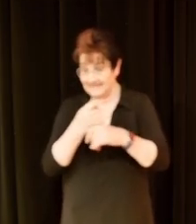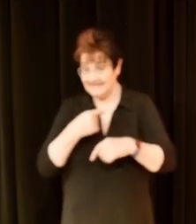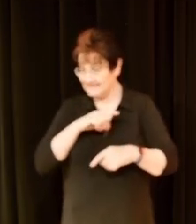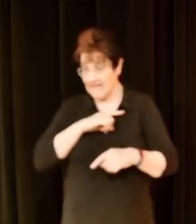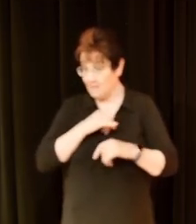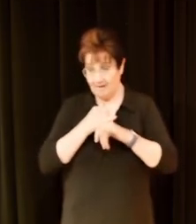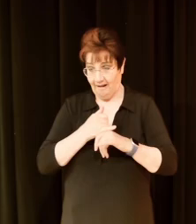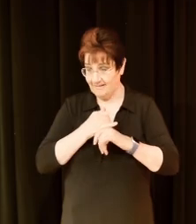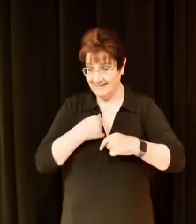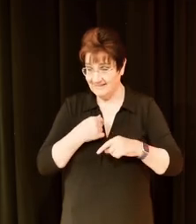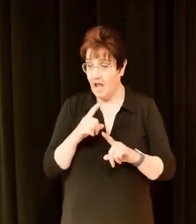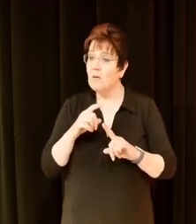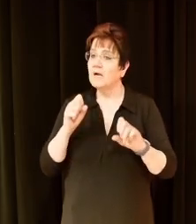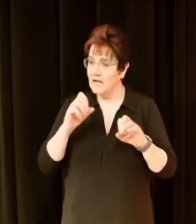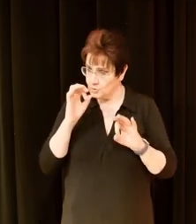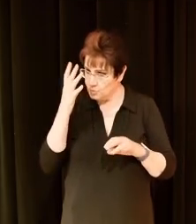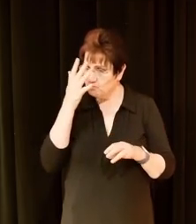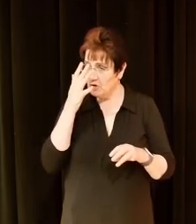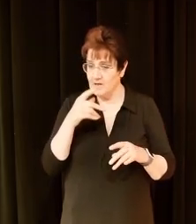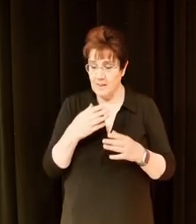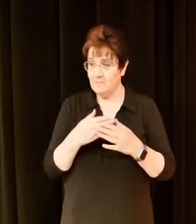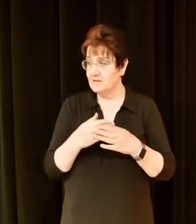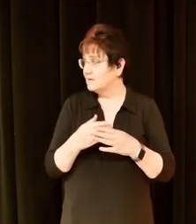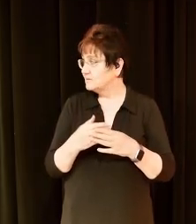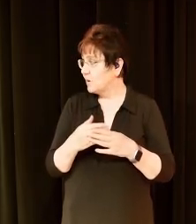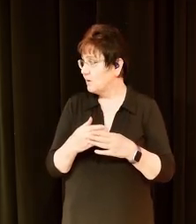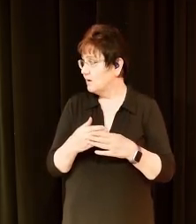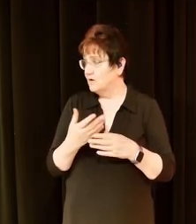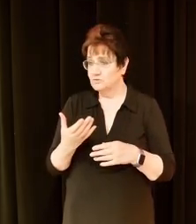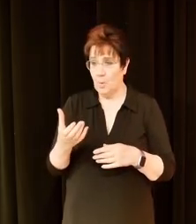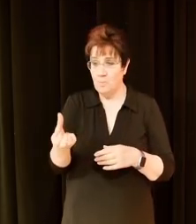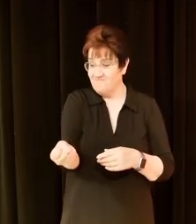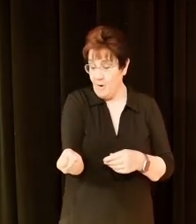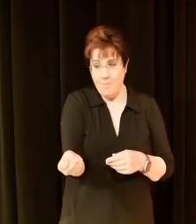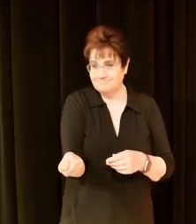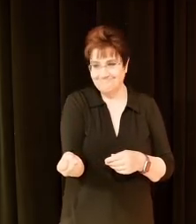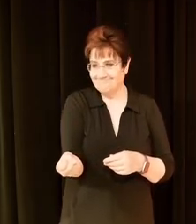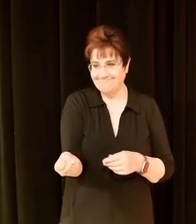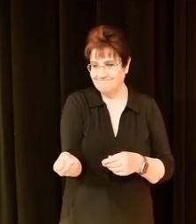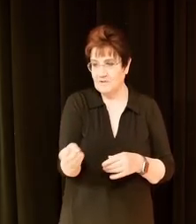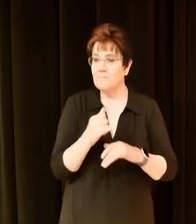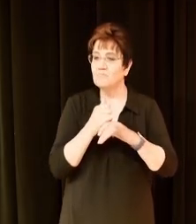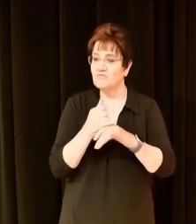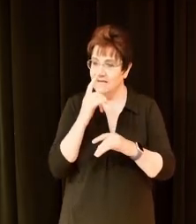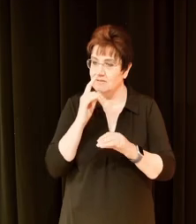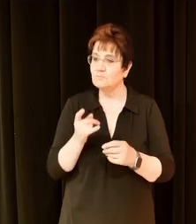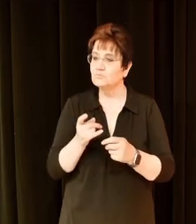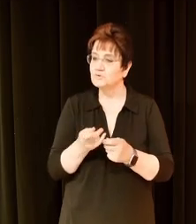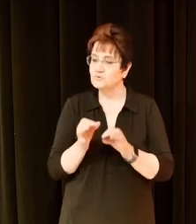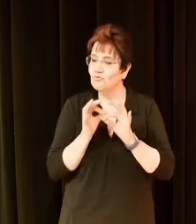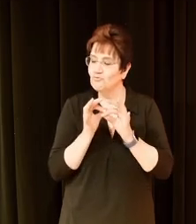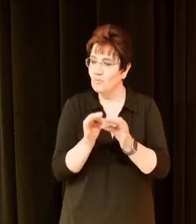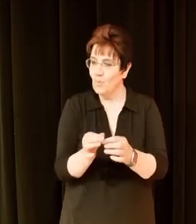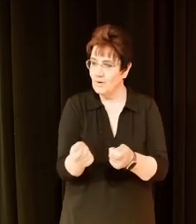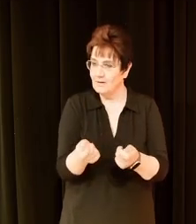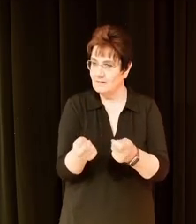es mir trotzdem gut vorstellen, dass man Pferde nicht so hält, sondern Pferde muss man führen. Und